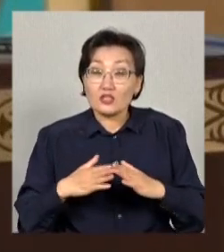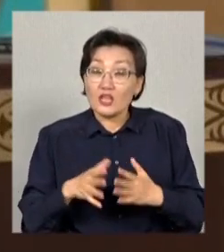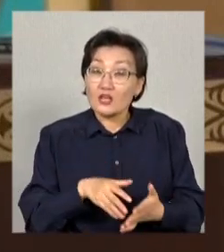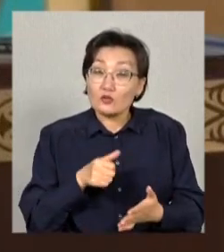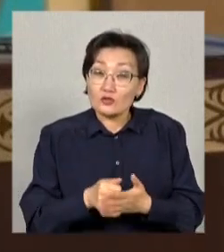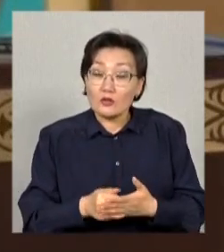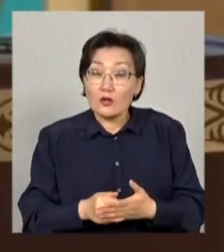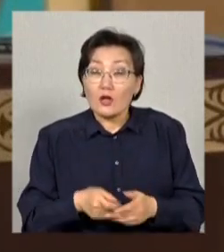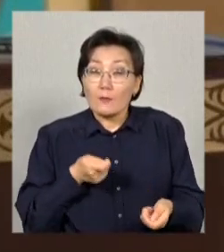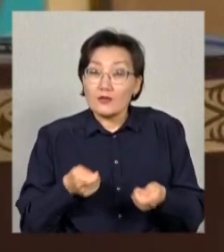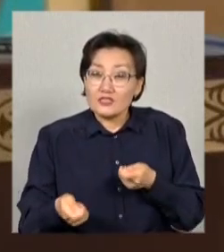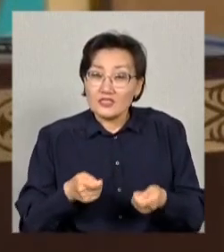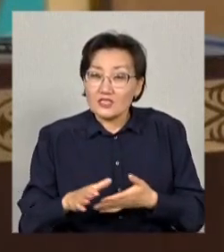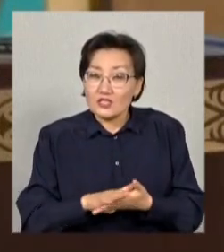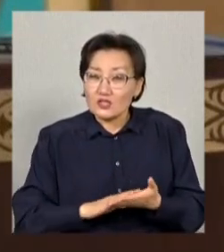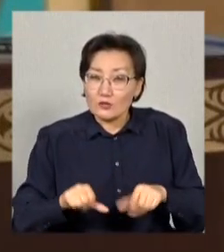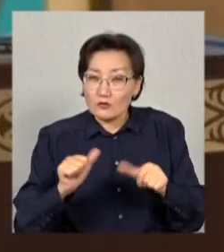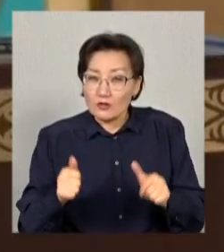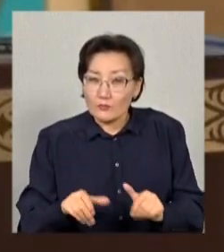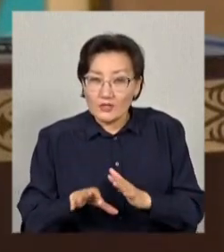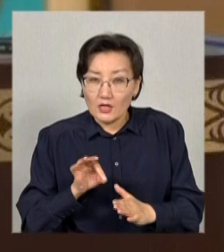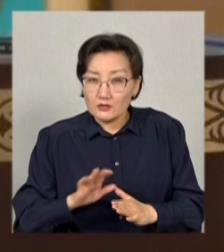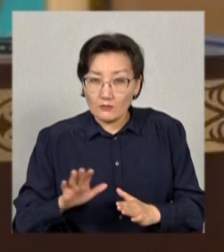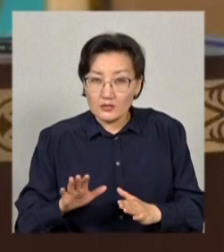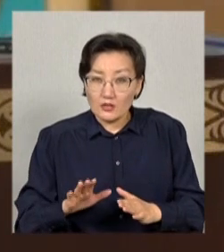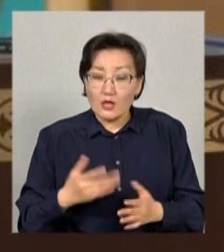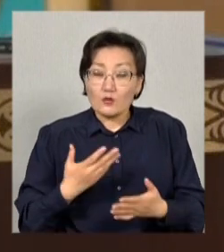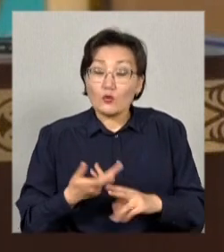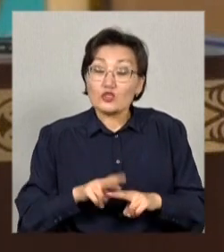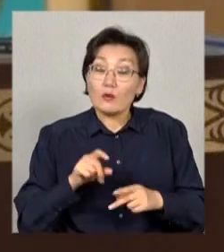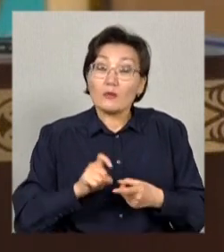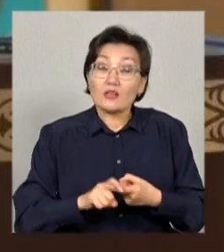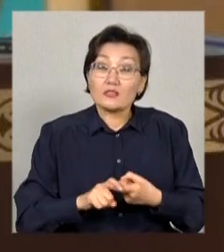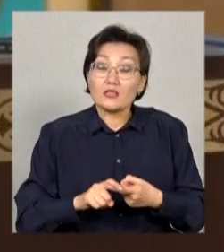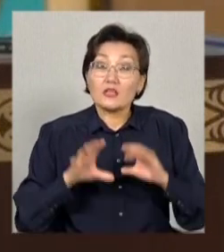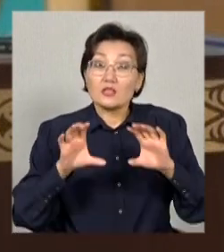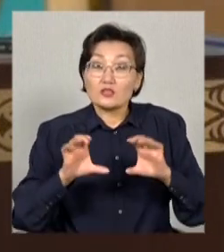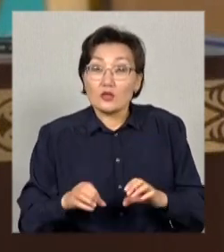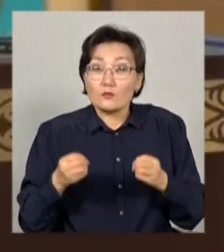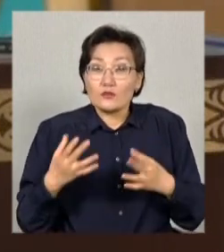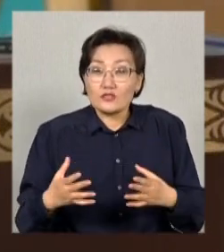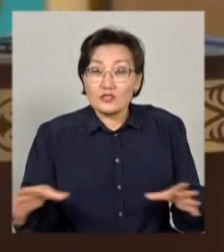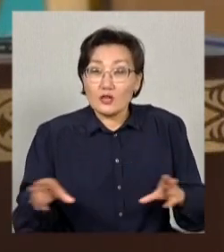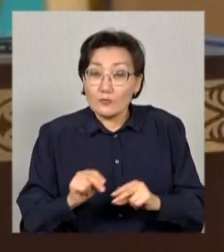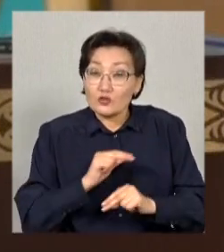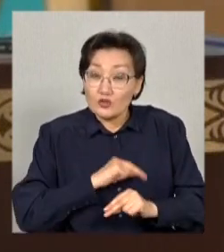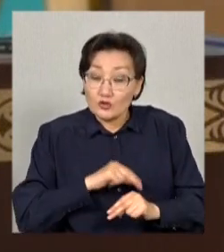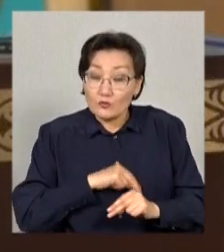дейін басқарудың ешқандай түрін таңдаған жоқ. Осыған байланысты заңда қарапайым серіктестік құру кезінде